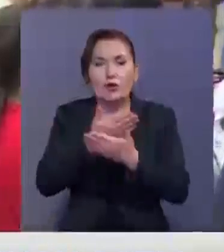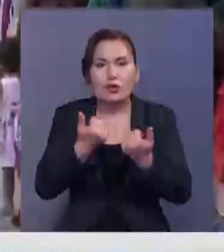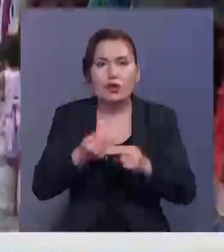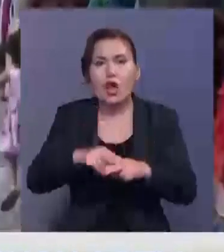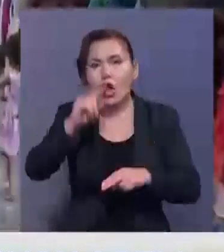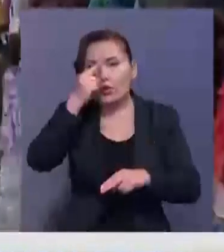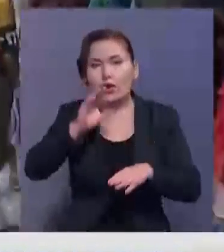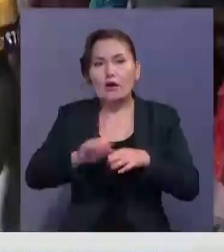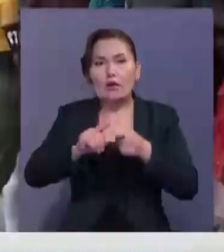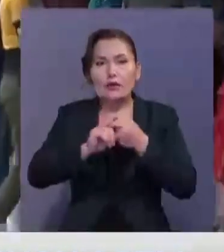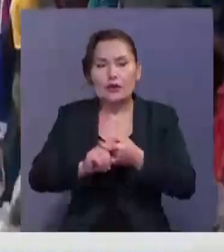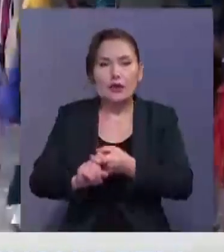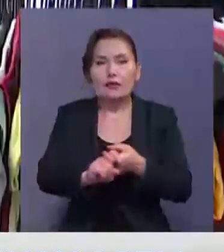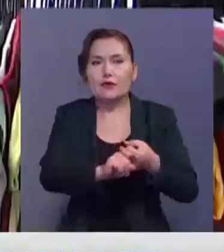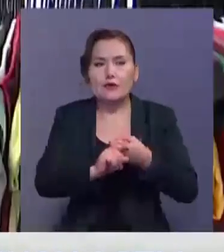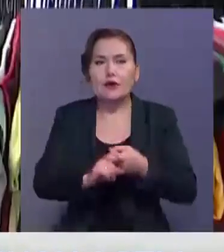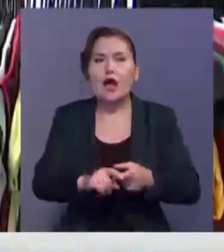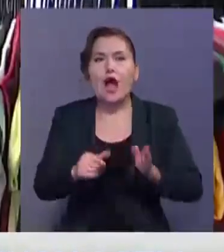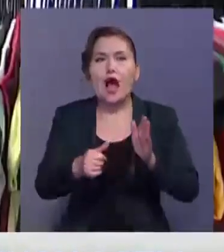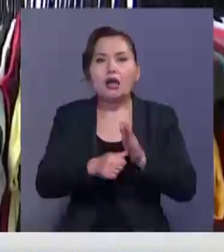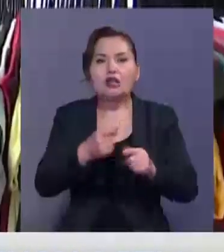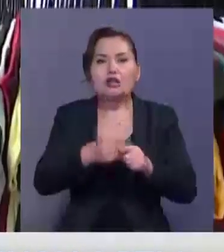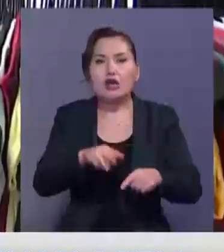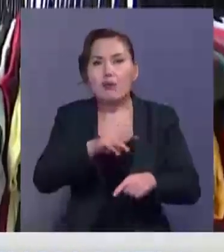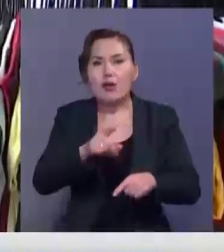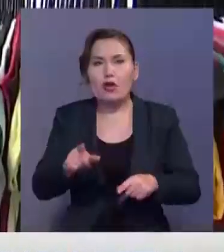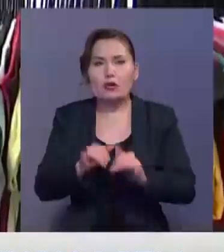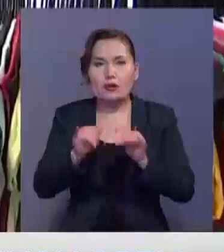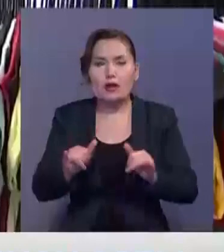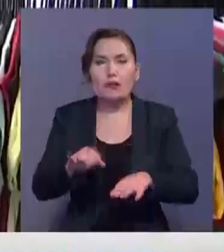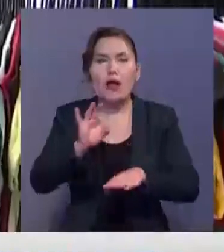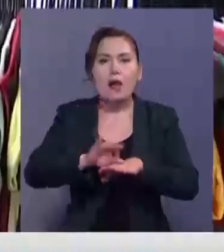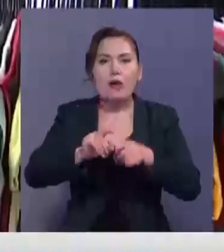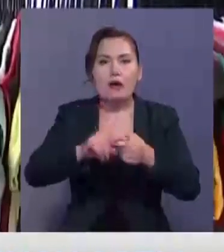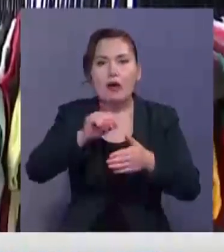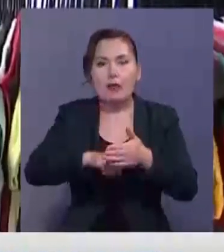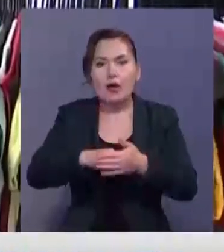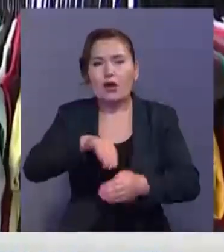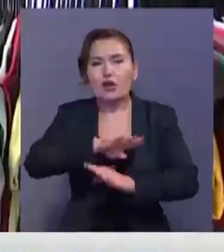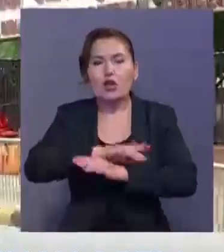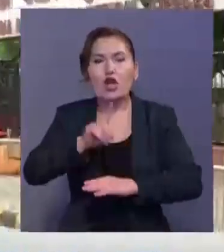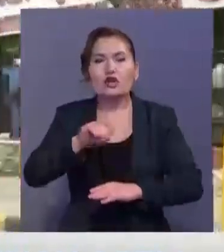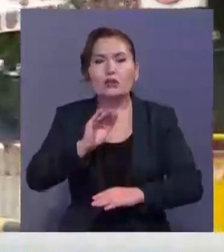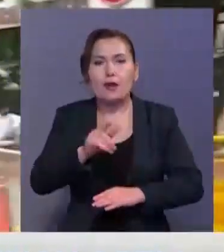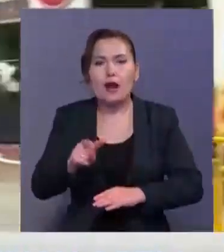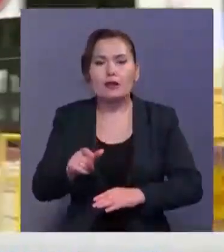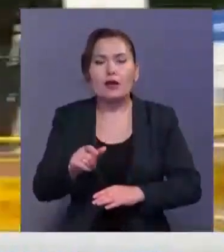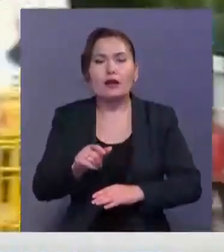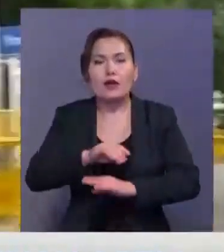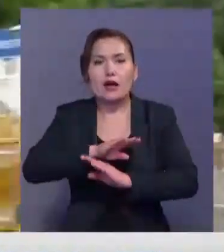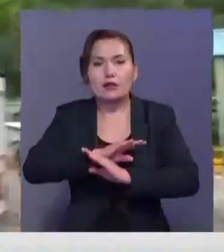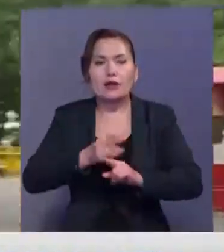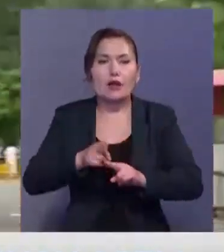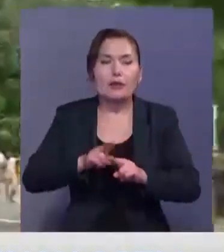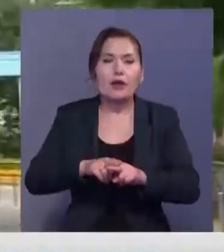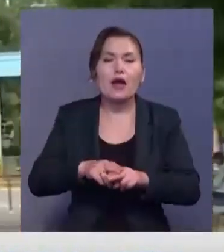Мысалы, Үндістанда вирусты жұқтырғандар саны 6,5 миллионға жуықтап, дерттен қаза тапқандар 100 мыңнан асқан. Осыған қарамастан